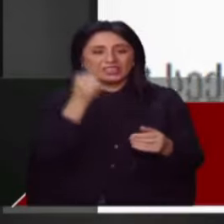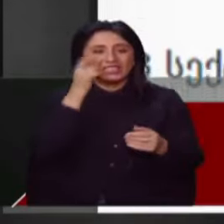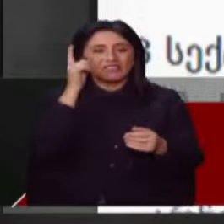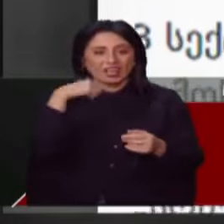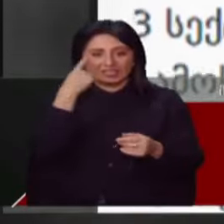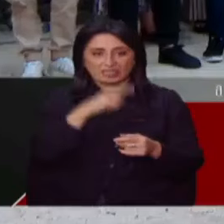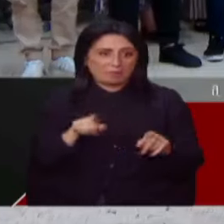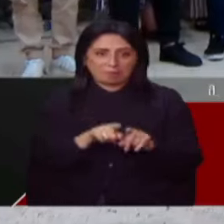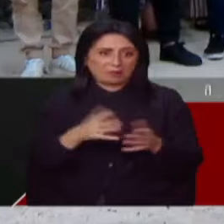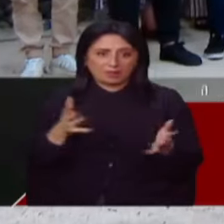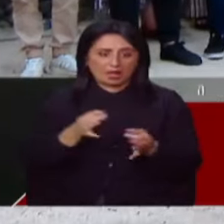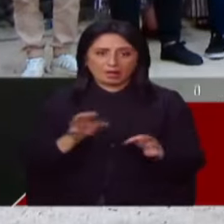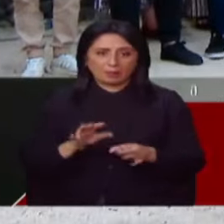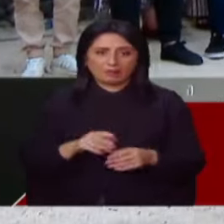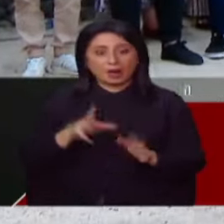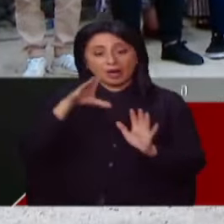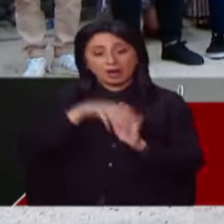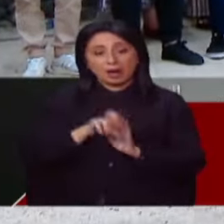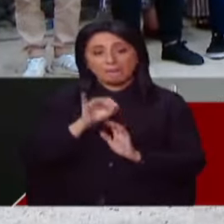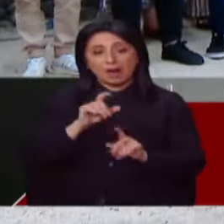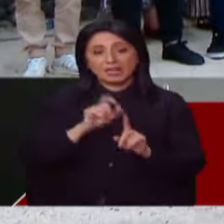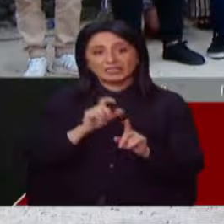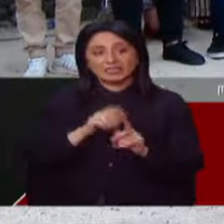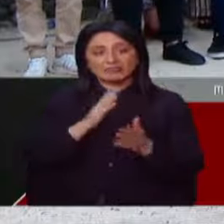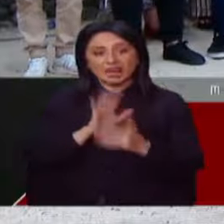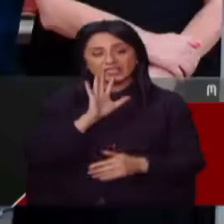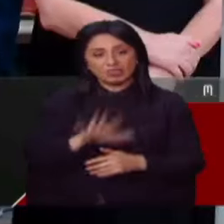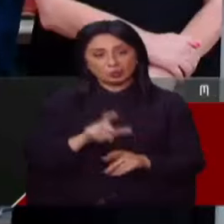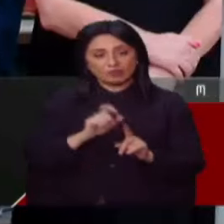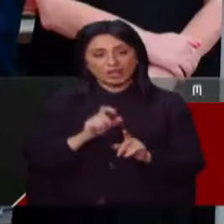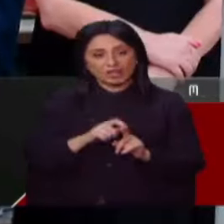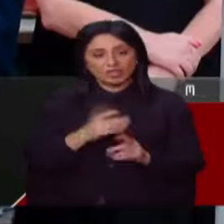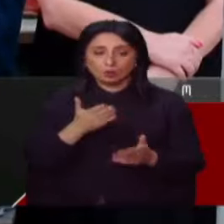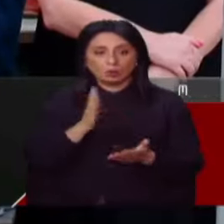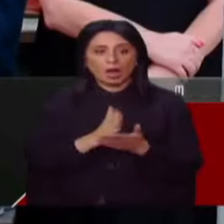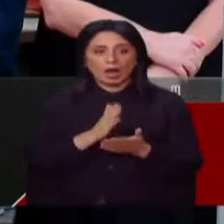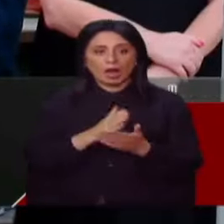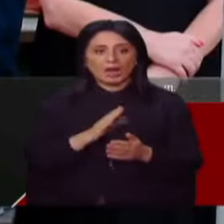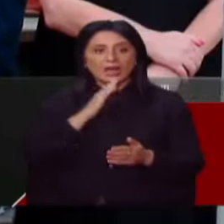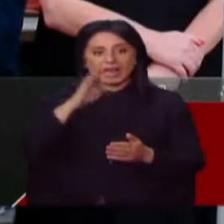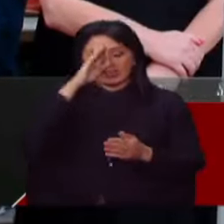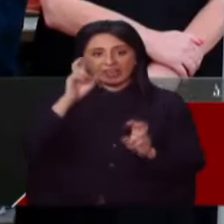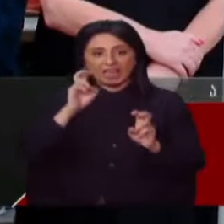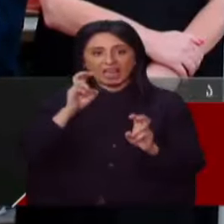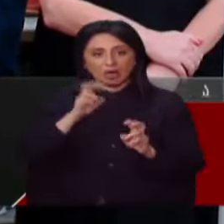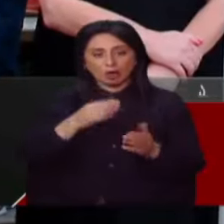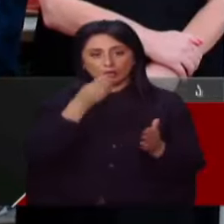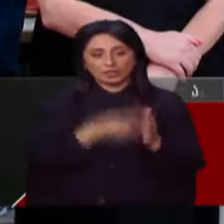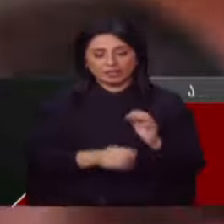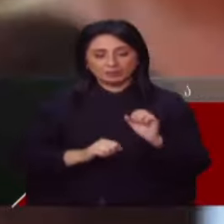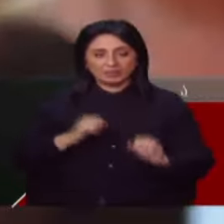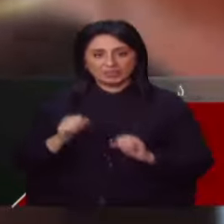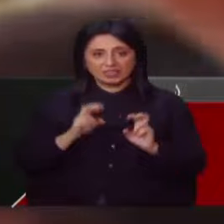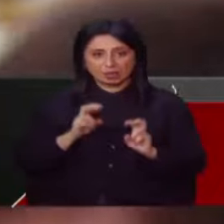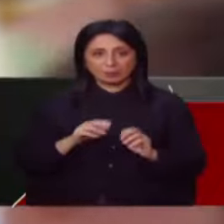ვგულისხმობდი, მეც არაფერს. შეიცავს თუ არა ბაქრაძის განცხადება სიძულვილის ენას და არის თუ არა გენდერული ნიშნით დაკნინების